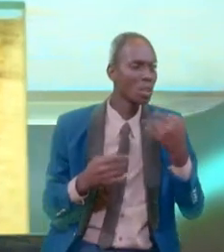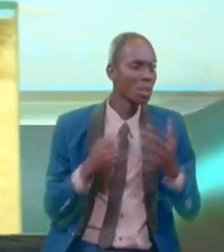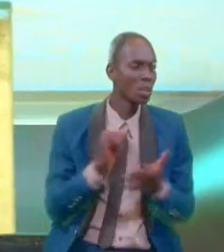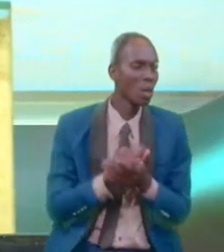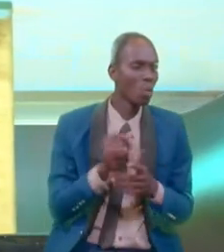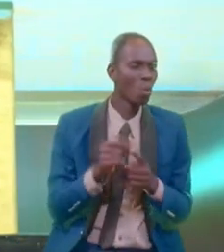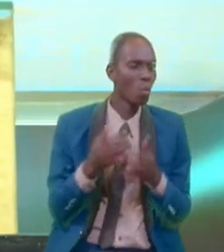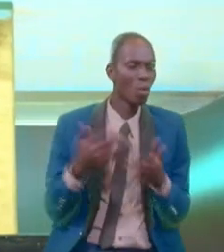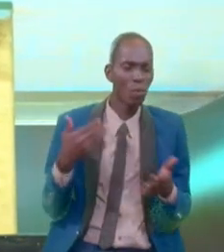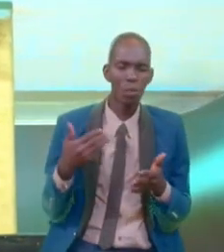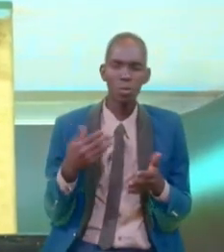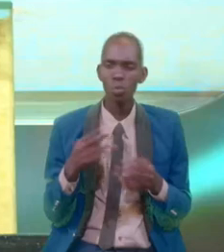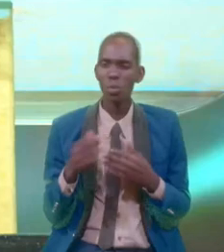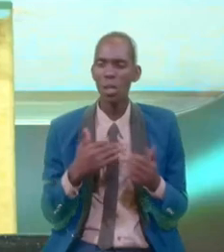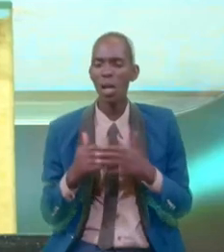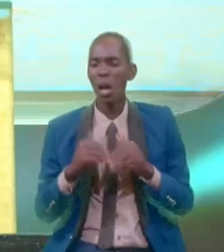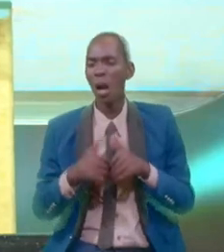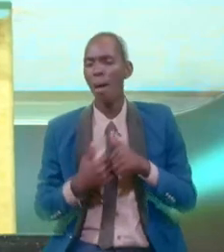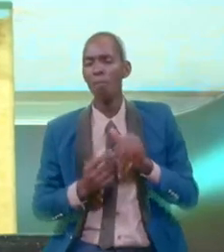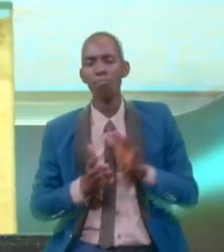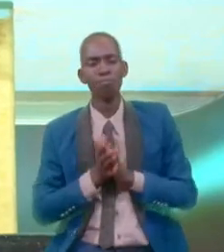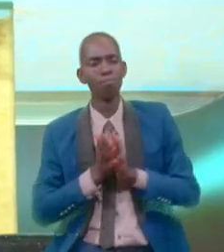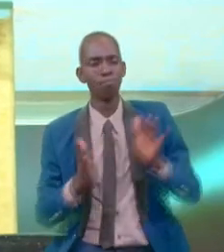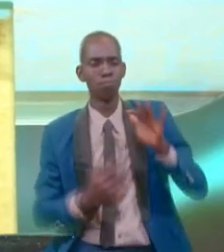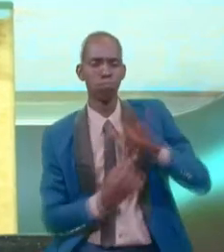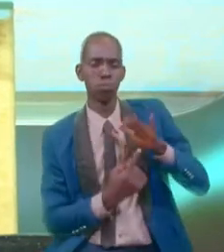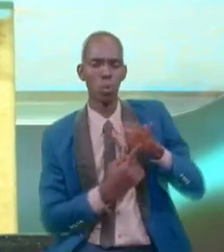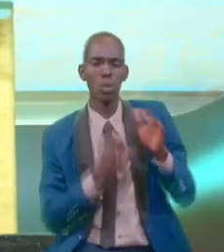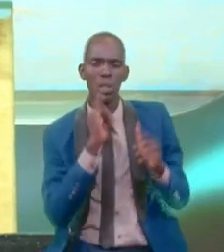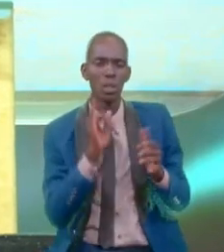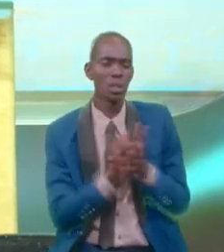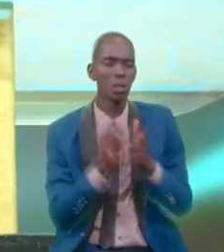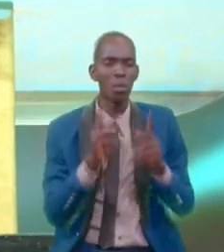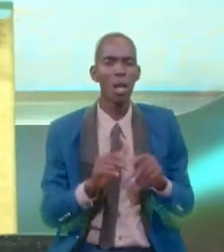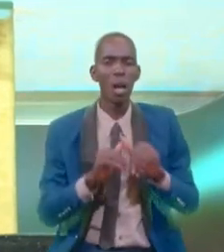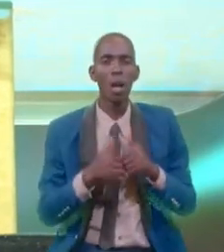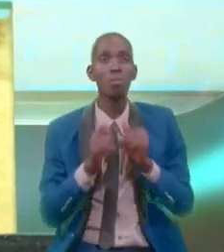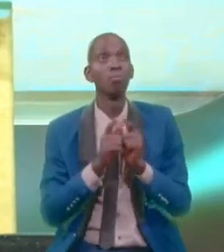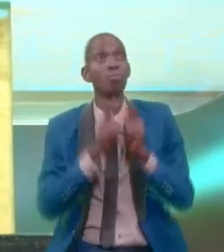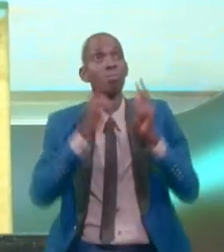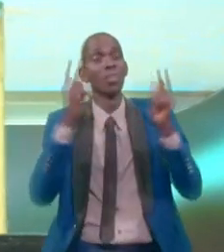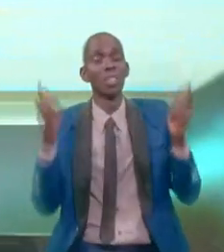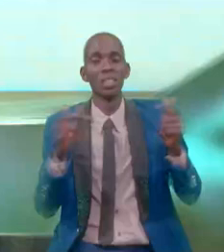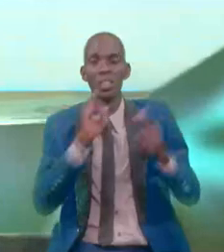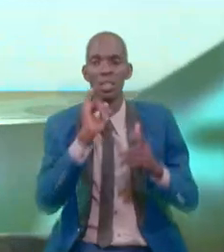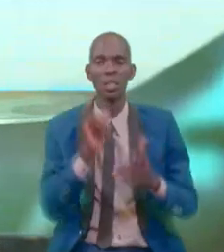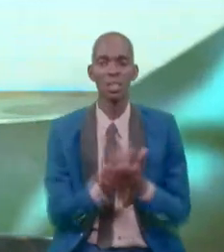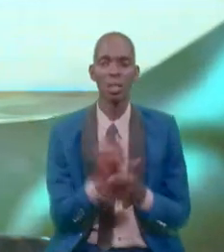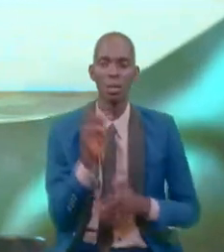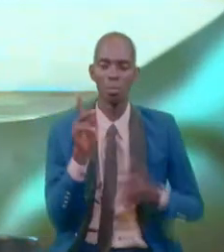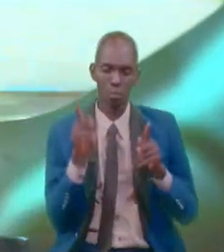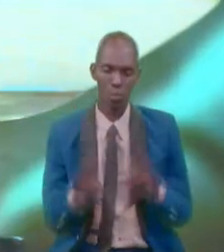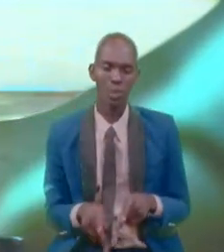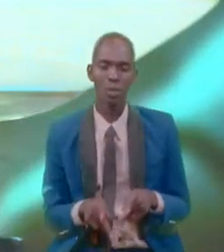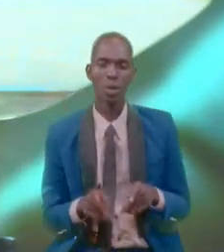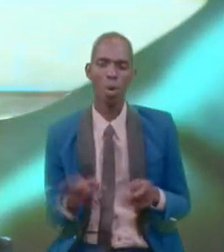quelle que soit la personne qui a parlé, aussi populaire que soit la personne, aussi grand que soit la personne, dès